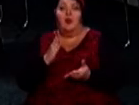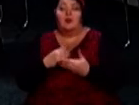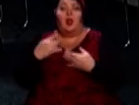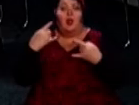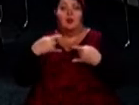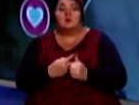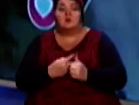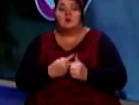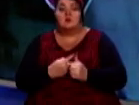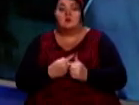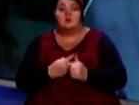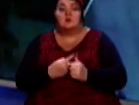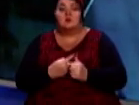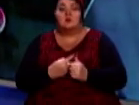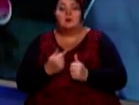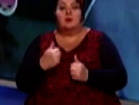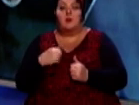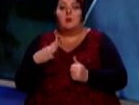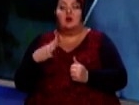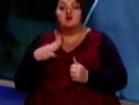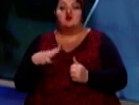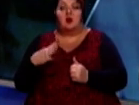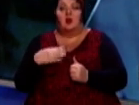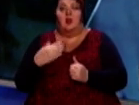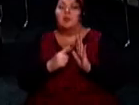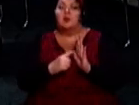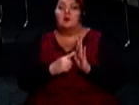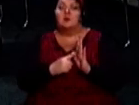вас слухаємо. Ми чекаємо на ваше запитання.